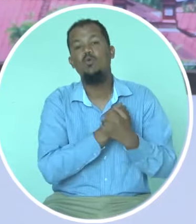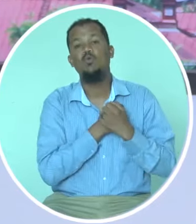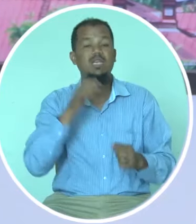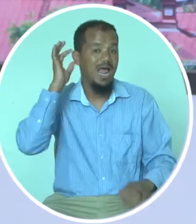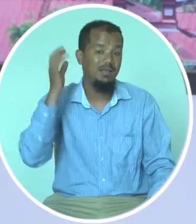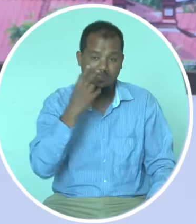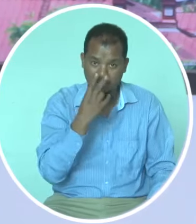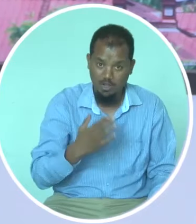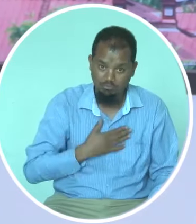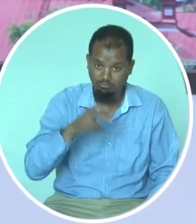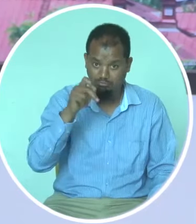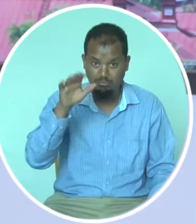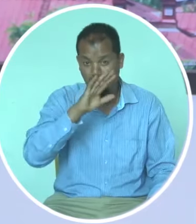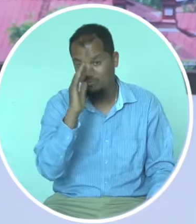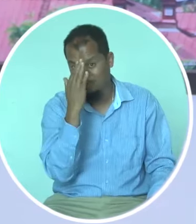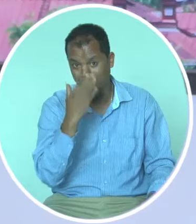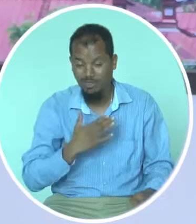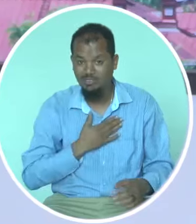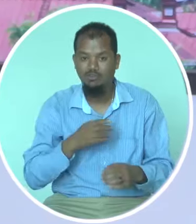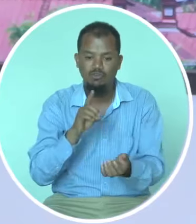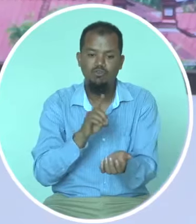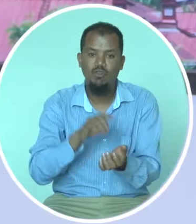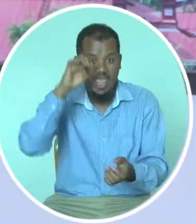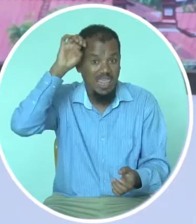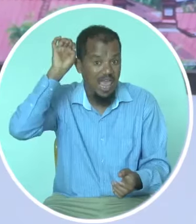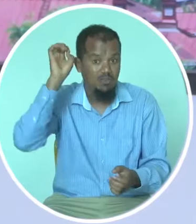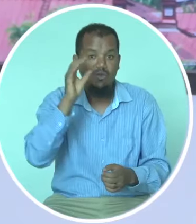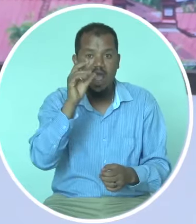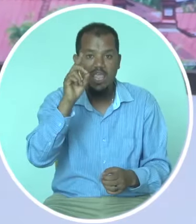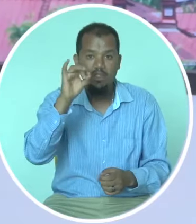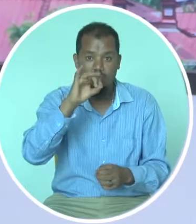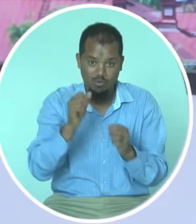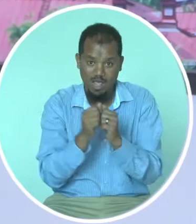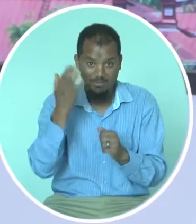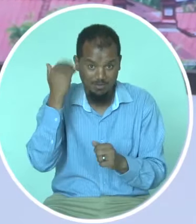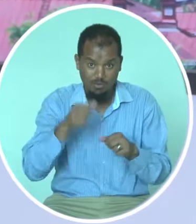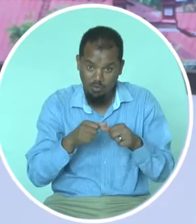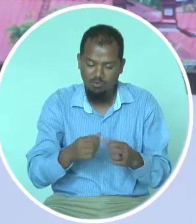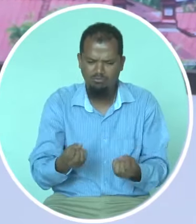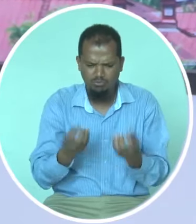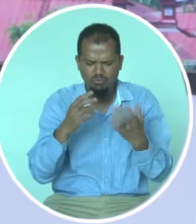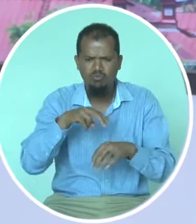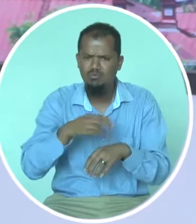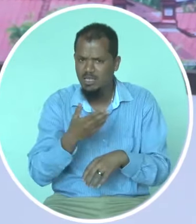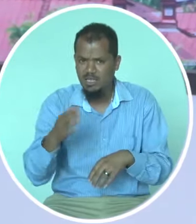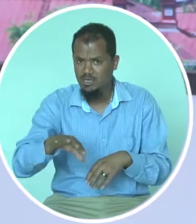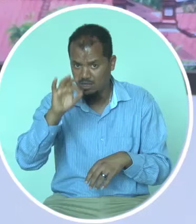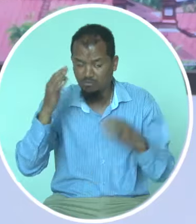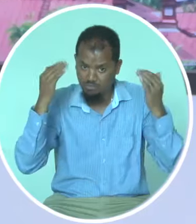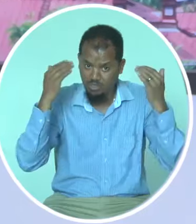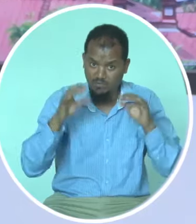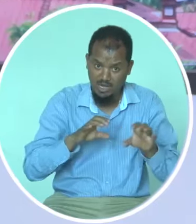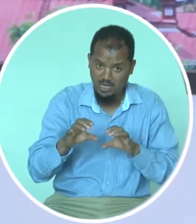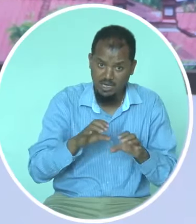ودار ما يتمل كاشو تاچن بداقو مستاو تاچن كدكتور إياسو هايلو غربان برنك ويتا بزوكم نغروچن انداقن ياشو